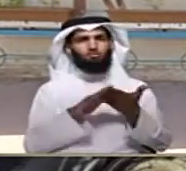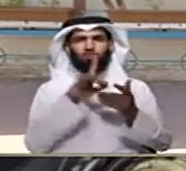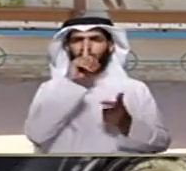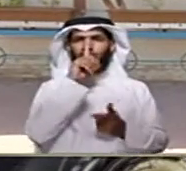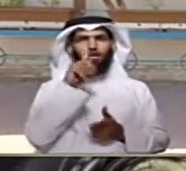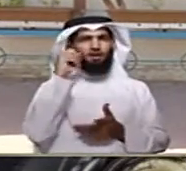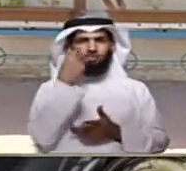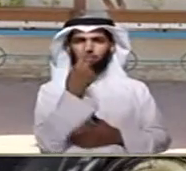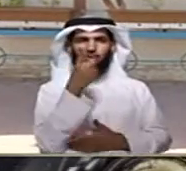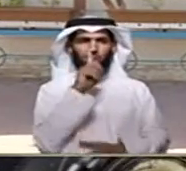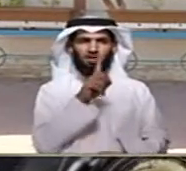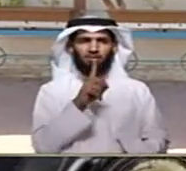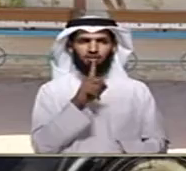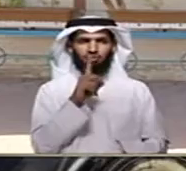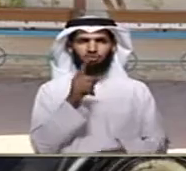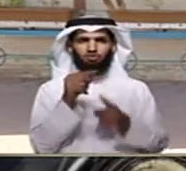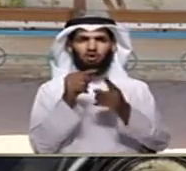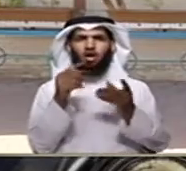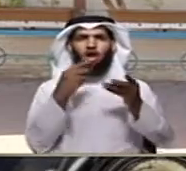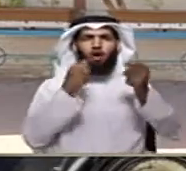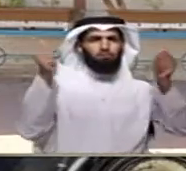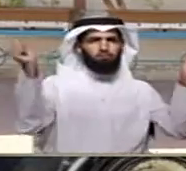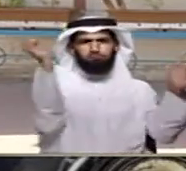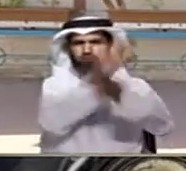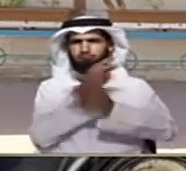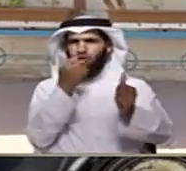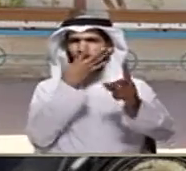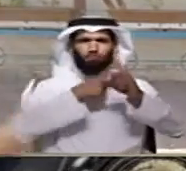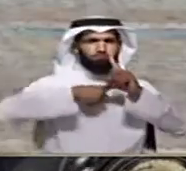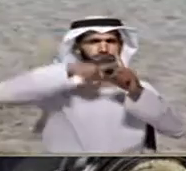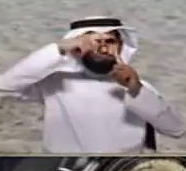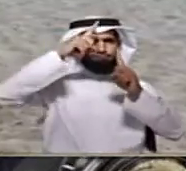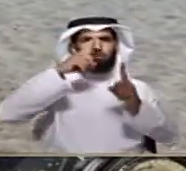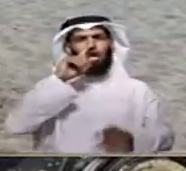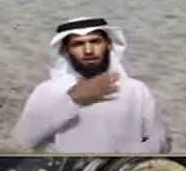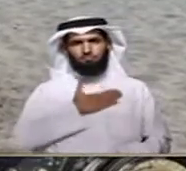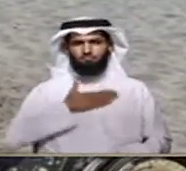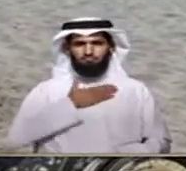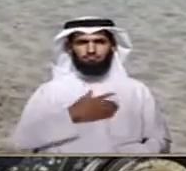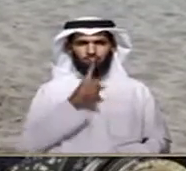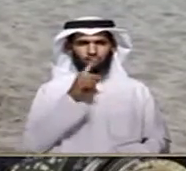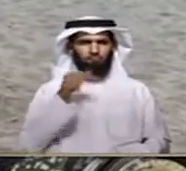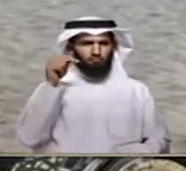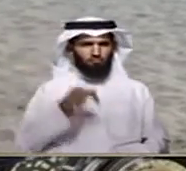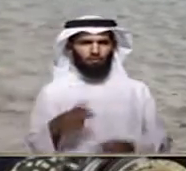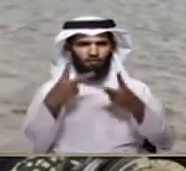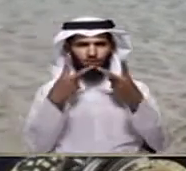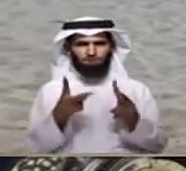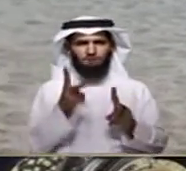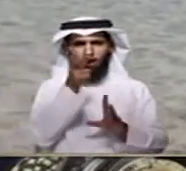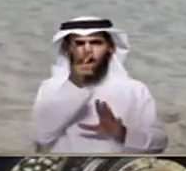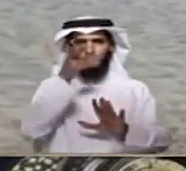أو بيساعدنا فيها إن شاء الله، اللي هي الأجواء القاسية والحرارة القاسية. تجسد هذه الرحلة ما كان يعانيه